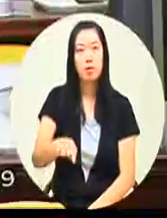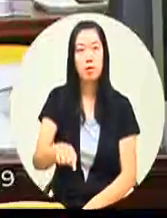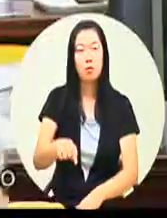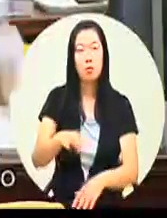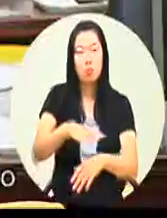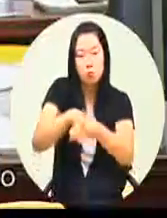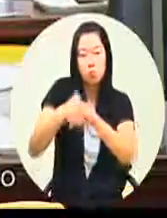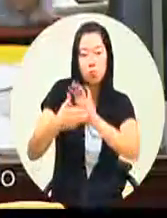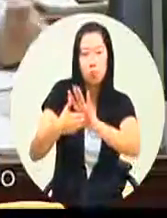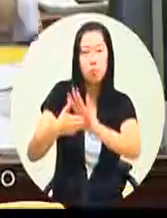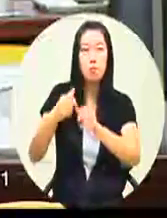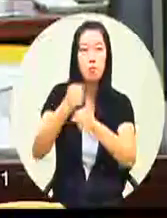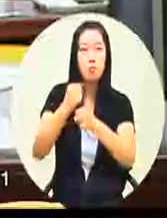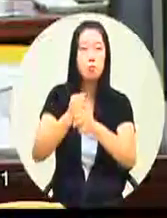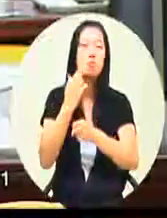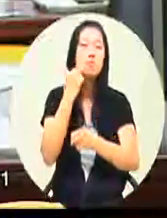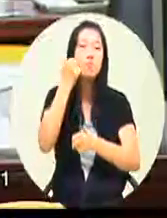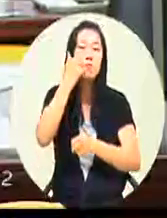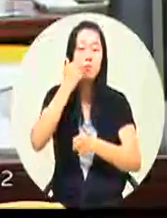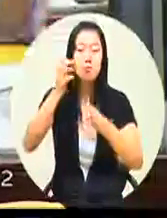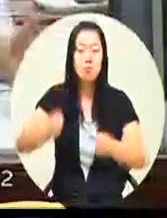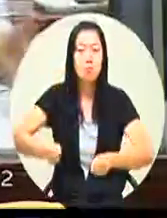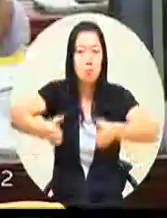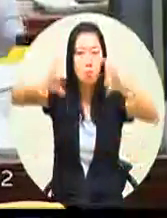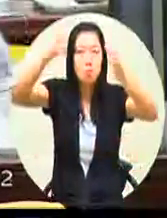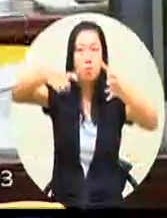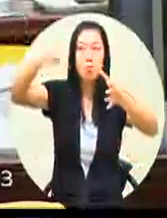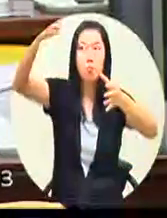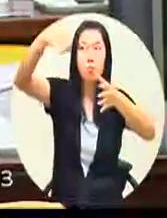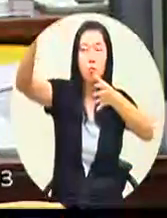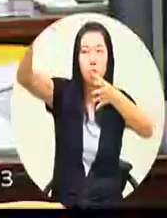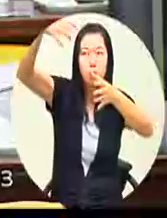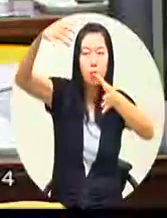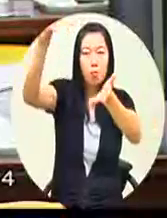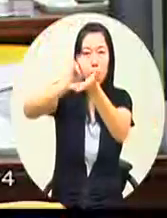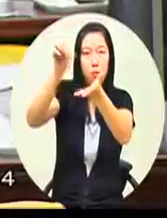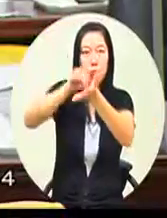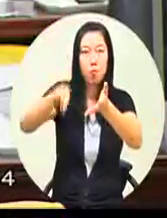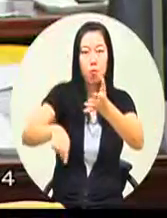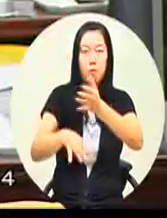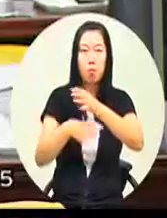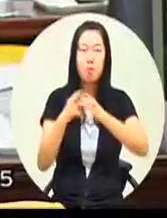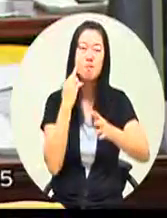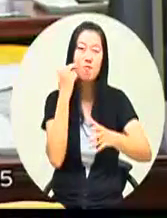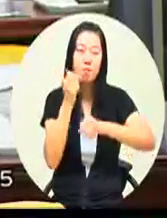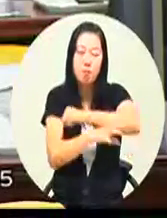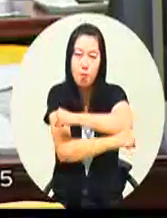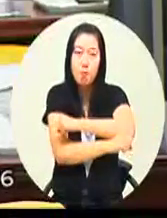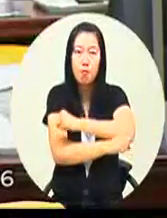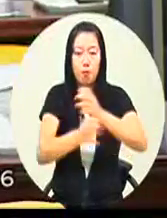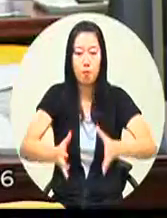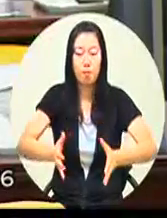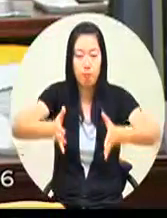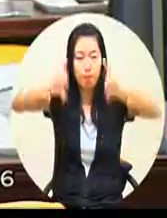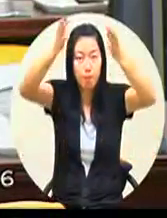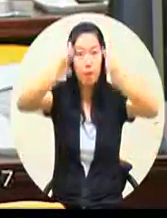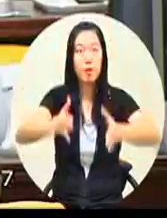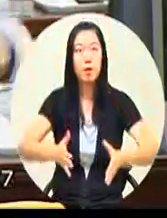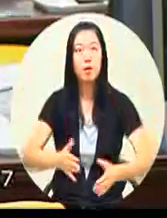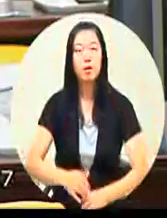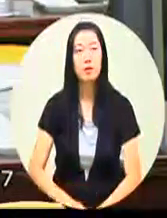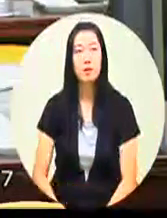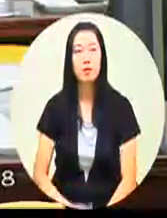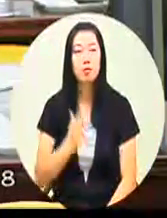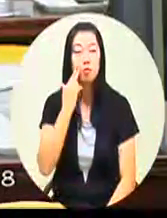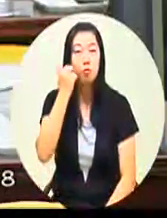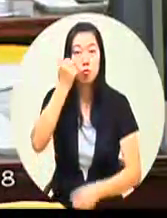都用所谓的钢构诶，电管制太阳能，你看这钢构诶，当然不一定说钢构一定要用钢构了哈，但你